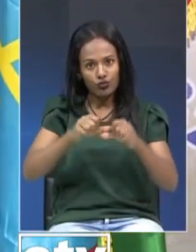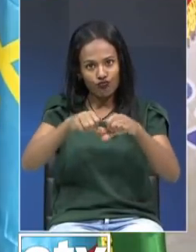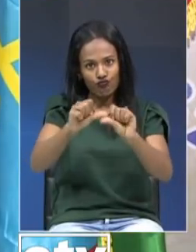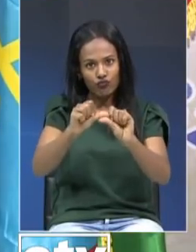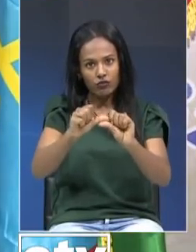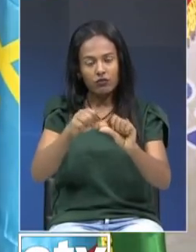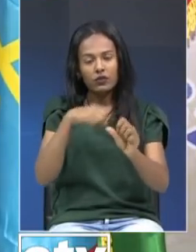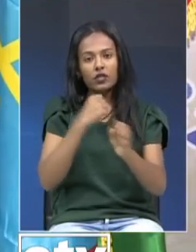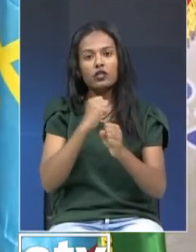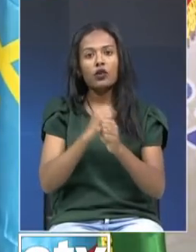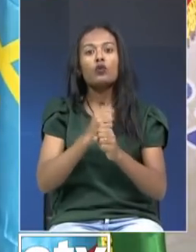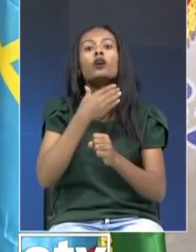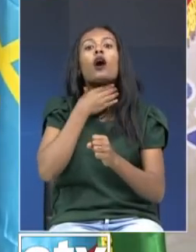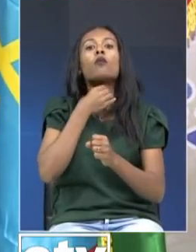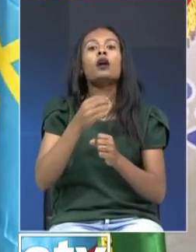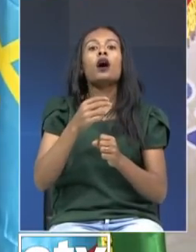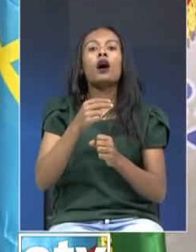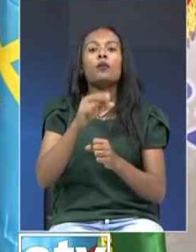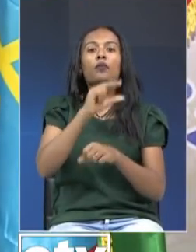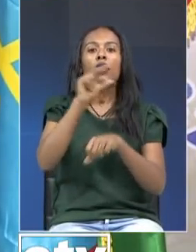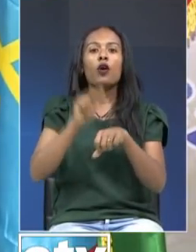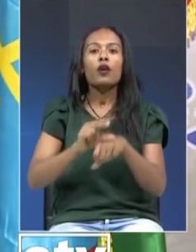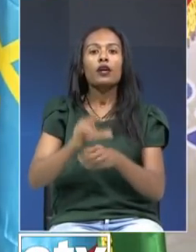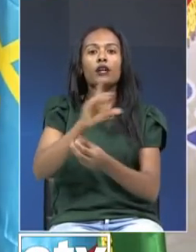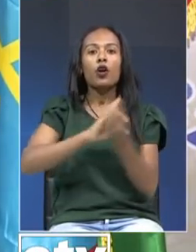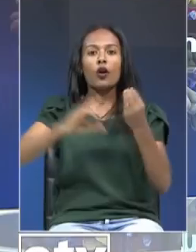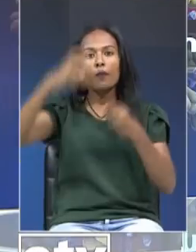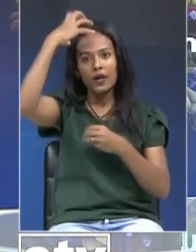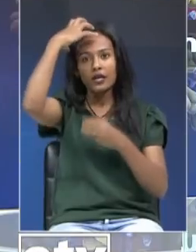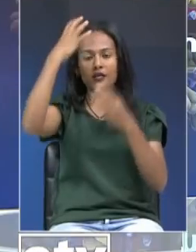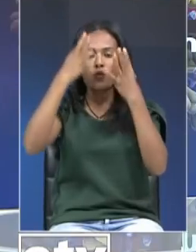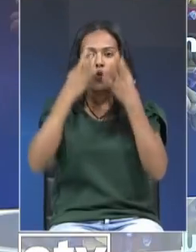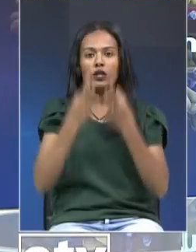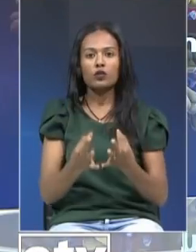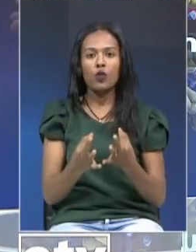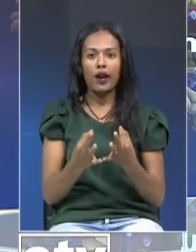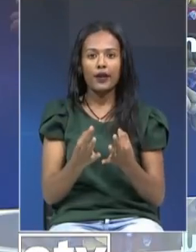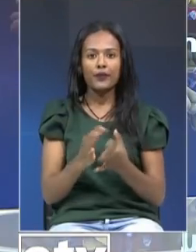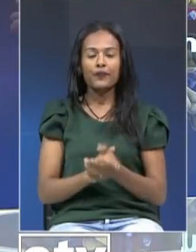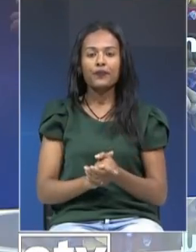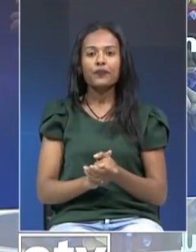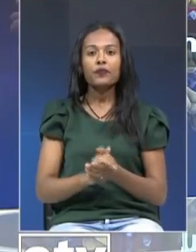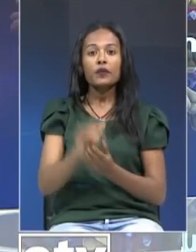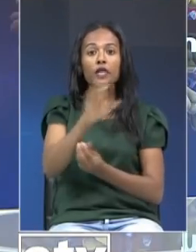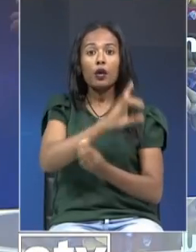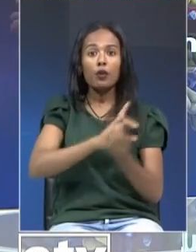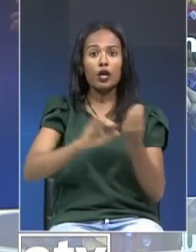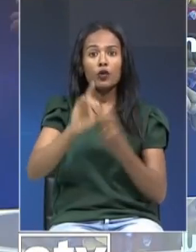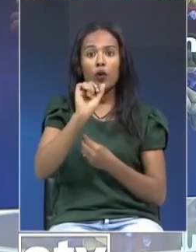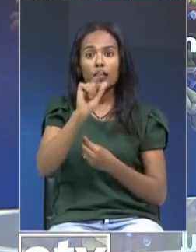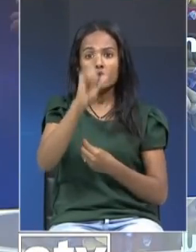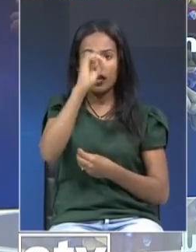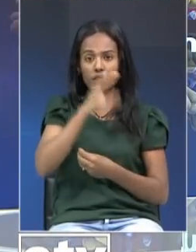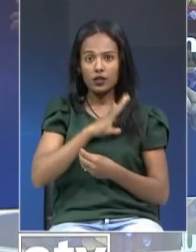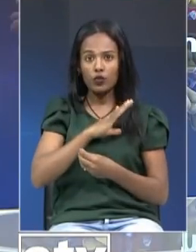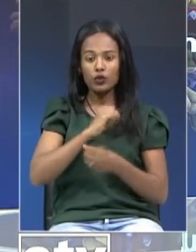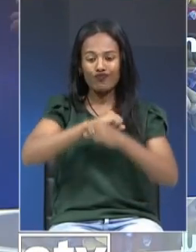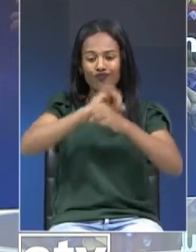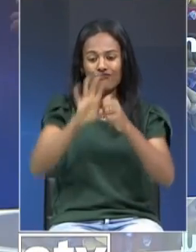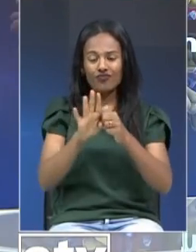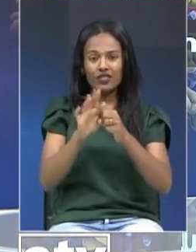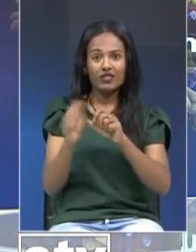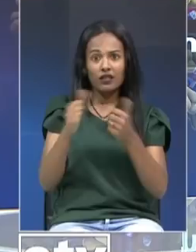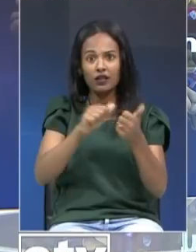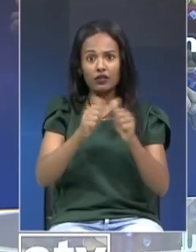የአማራ ብሔራዊ ክልላዊ መንግስት ወስኗል። በክልሉ 11 ሰዎች በኮሮና ቫይረስ